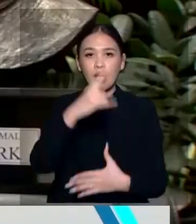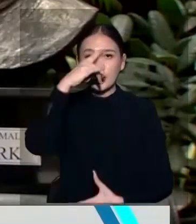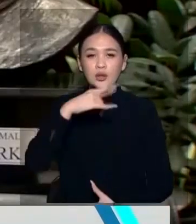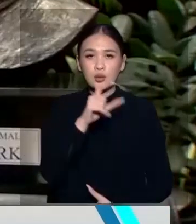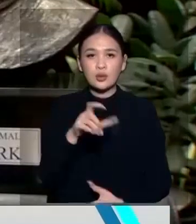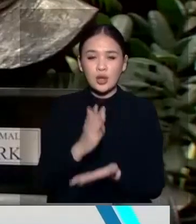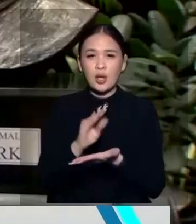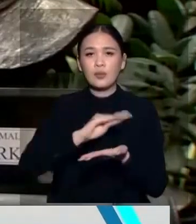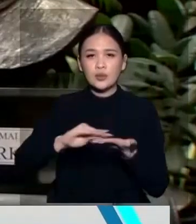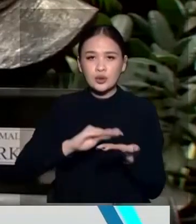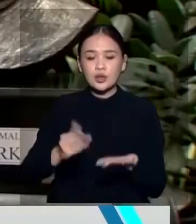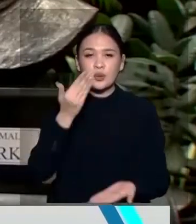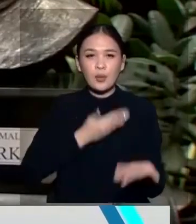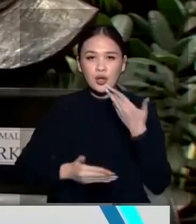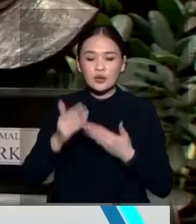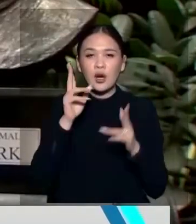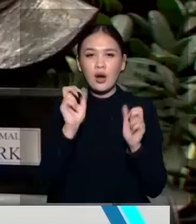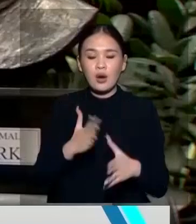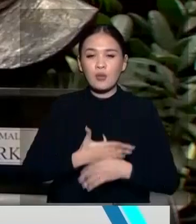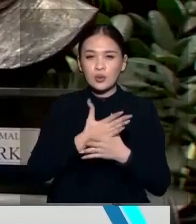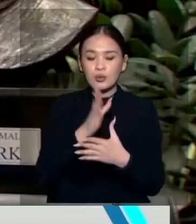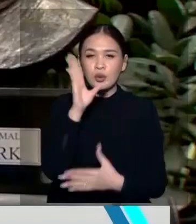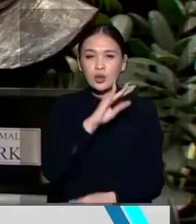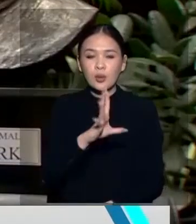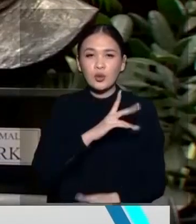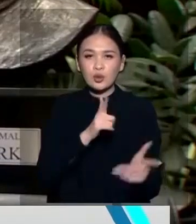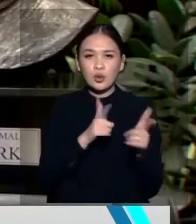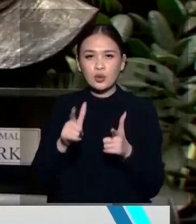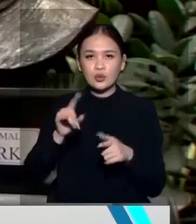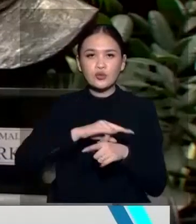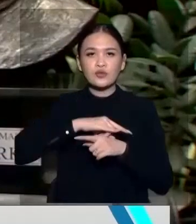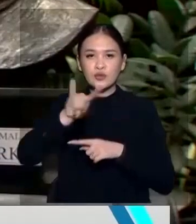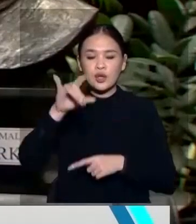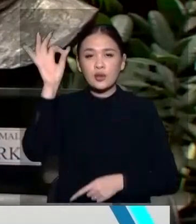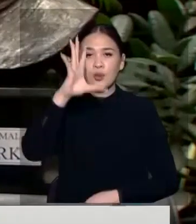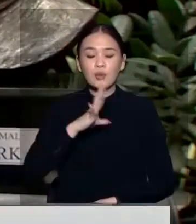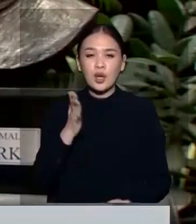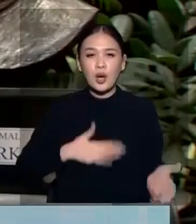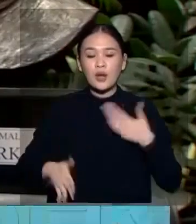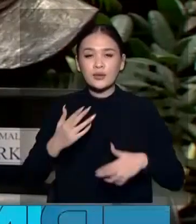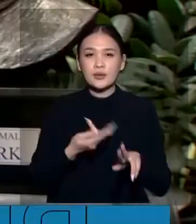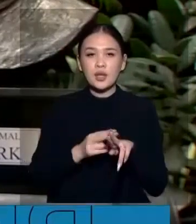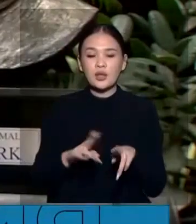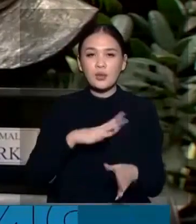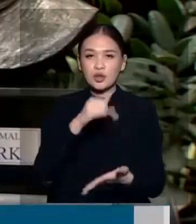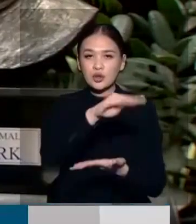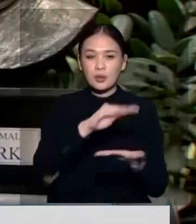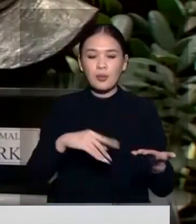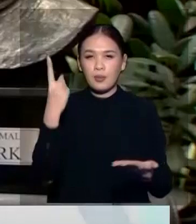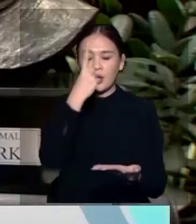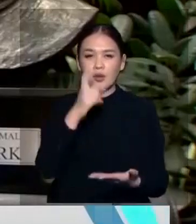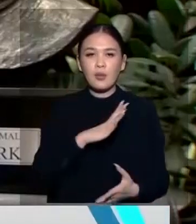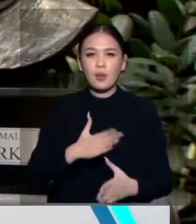пишут письма спрашивают как они могут помочь некоторые даже готовы отправиться в Турцию это очень радует сейчас мы Составляем список первой